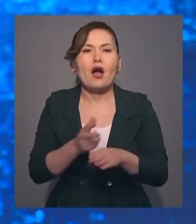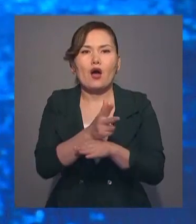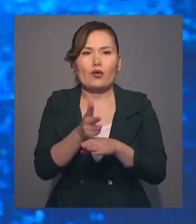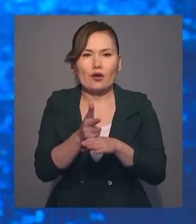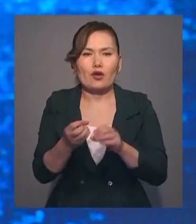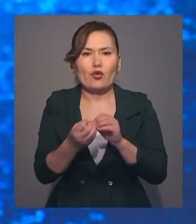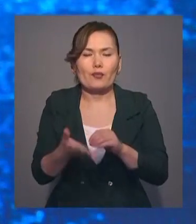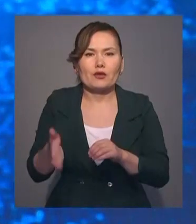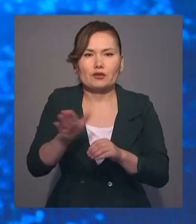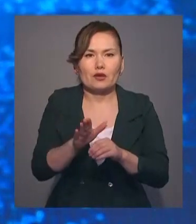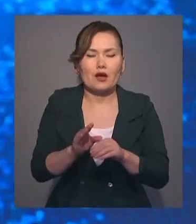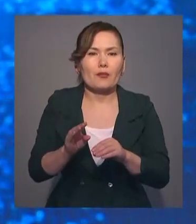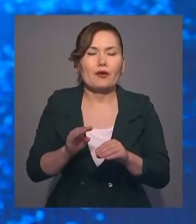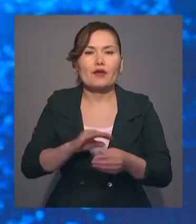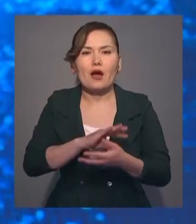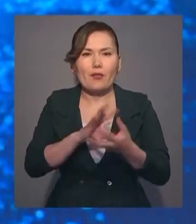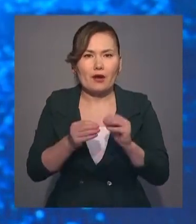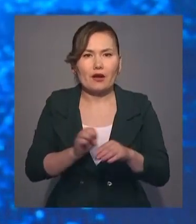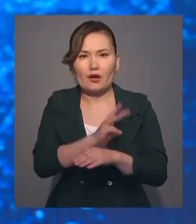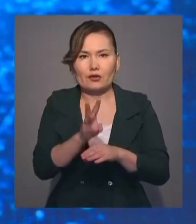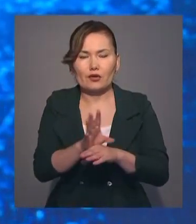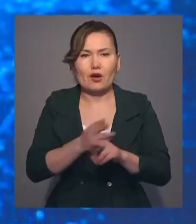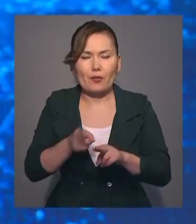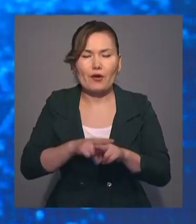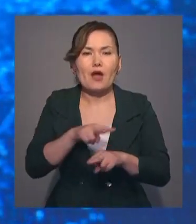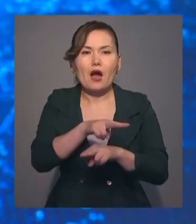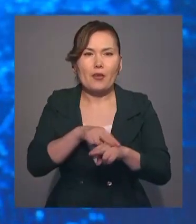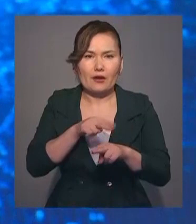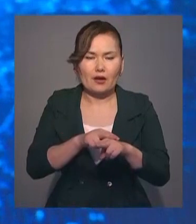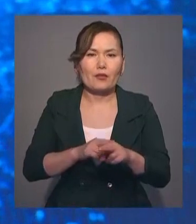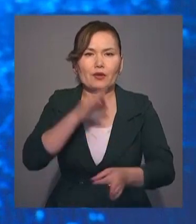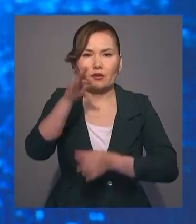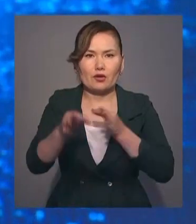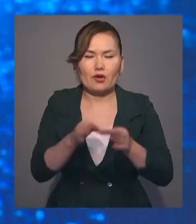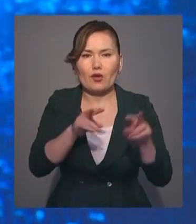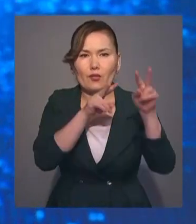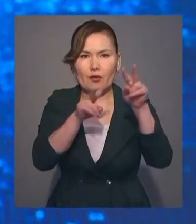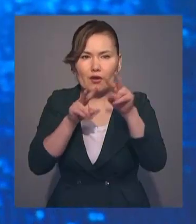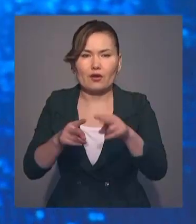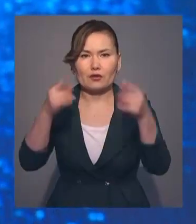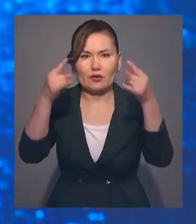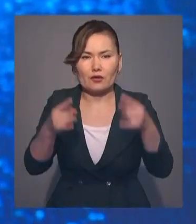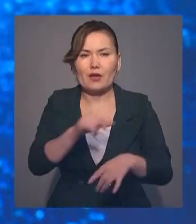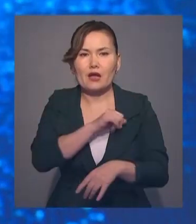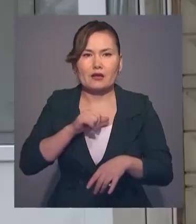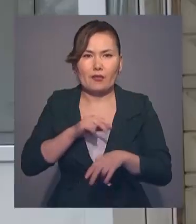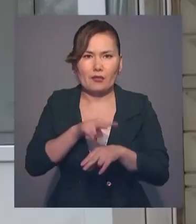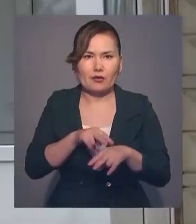құралы қойылды. Бұл арқылы учаскілік инспектор кеңседе отырып, бірнеше қоғамдық орынды монитордан көре алады.